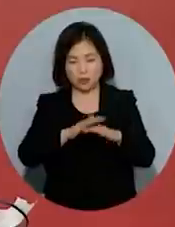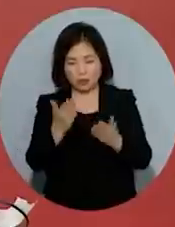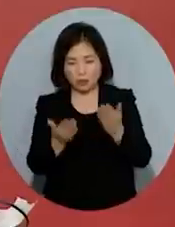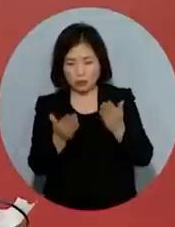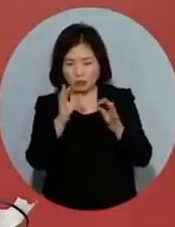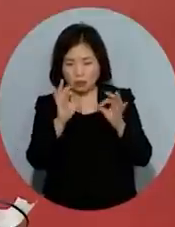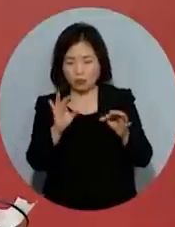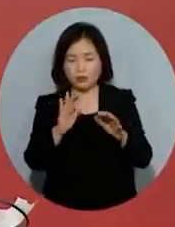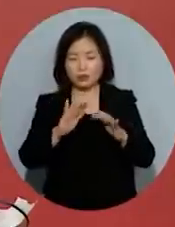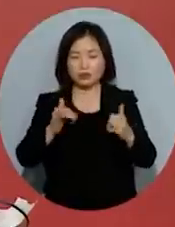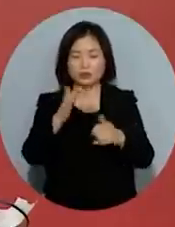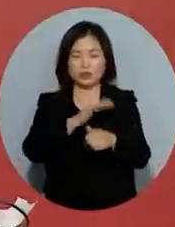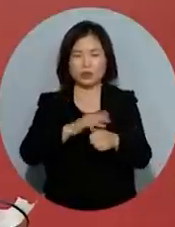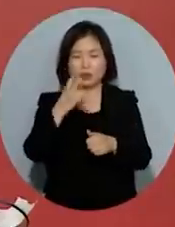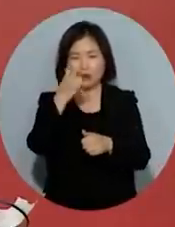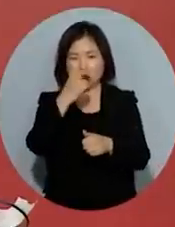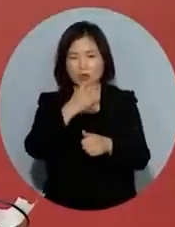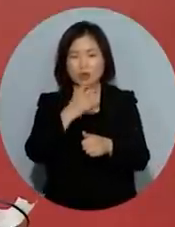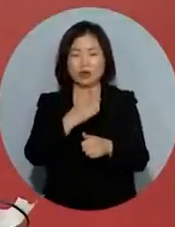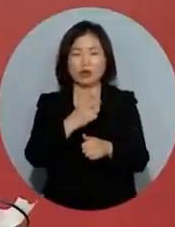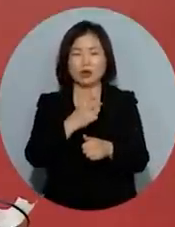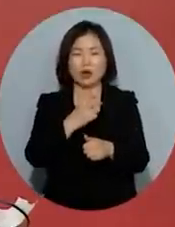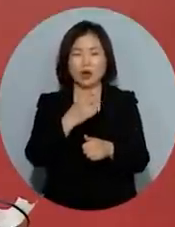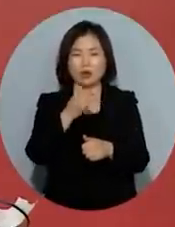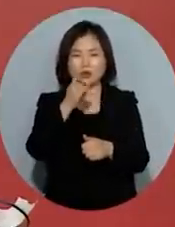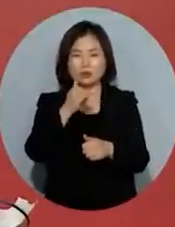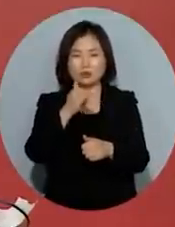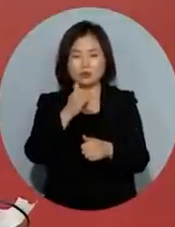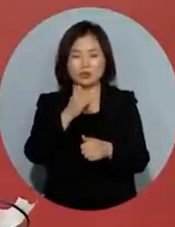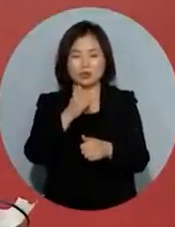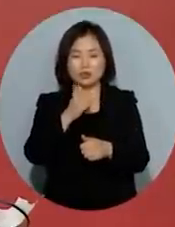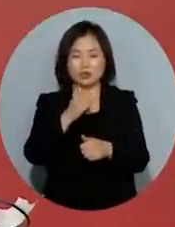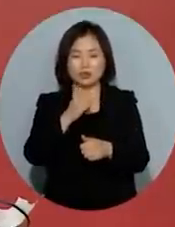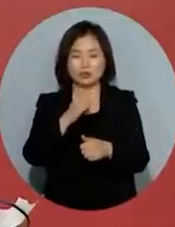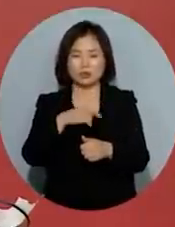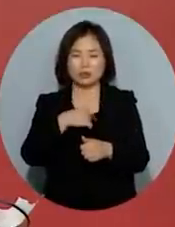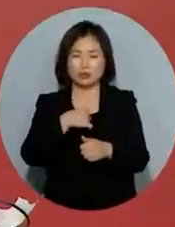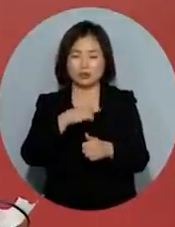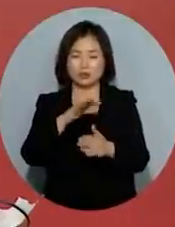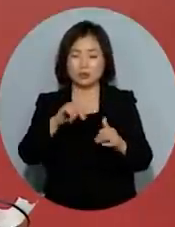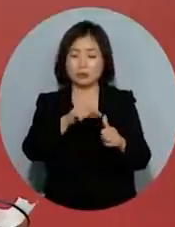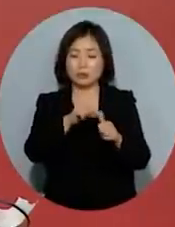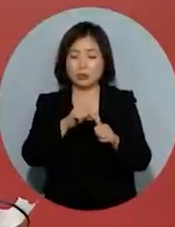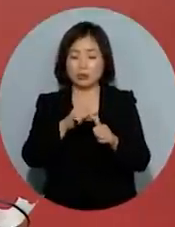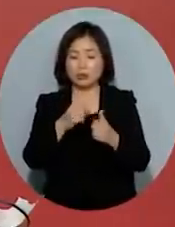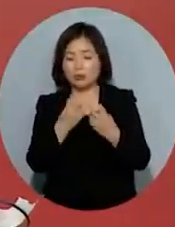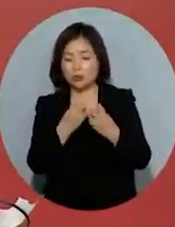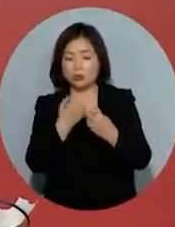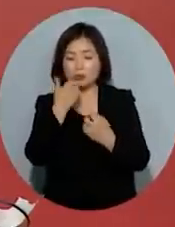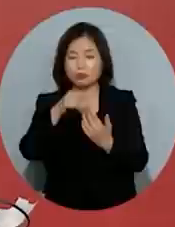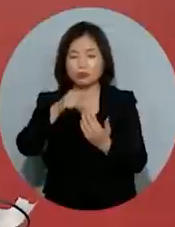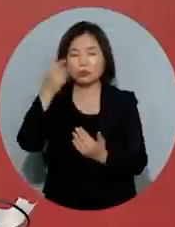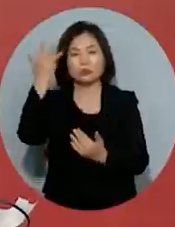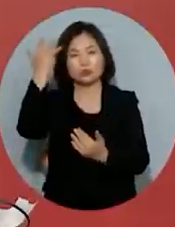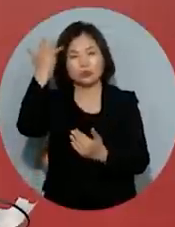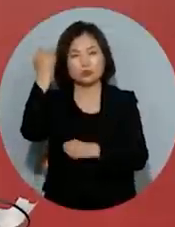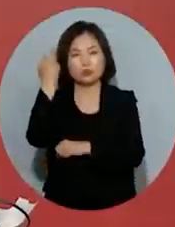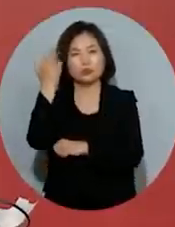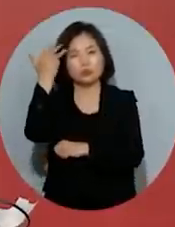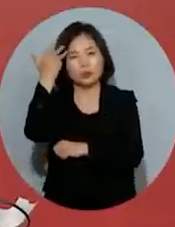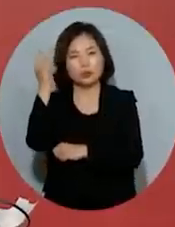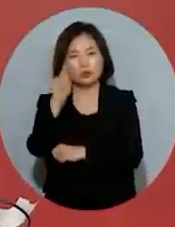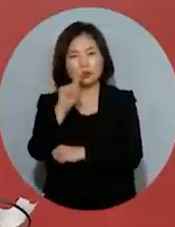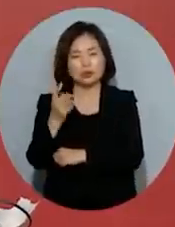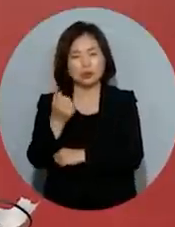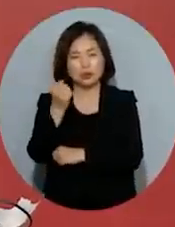잘 포용하고 잘 관리하는 그러한 인사에 관한 자기의 스타일과 철학이 필요할 거라고 생각을 합니다. 네. 우리 홍